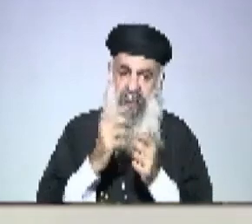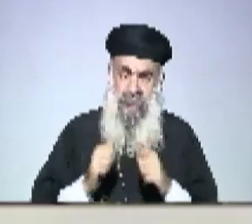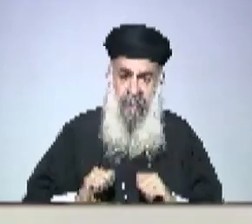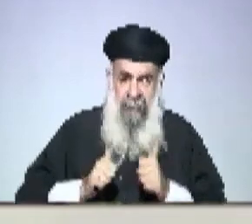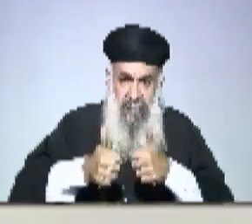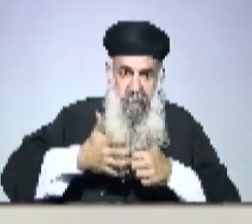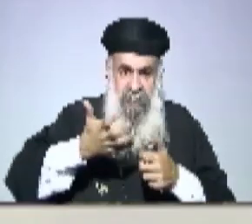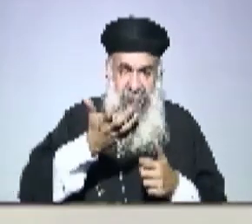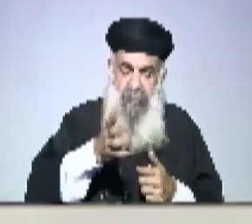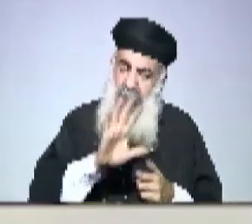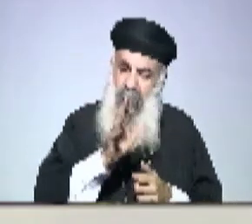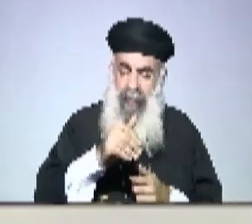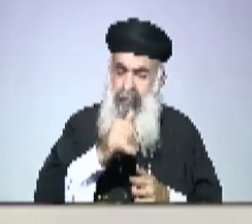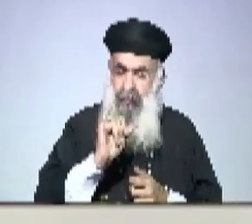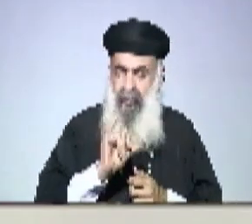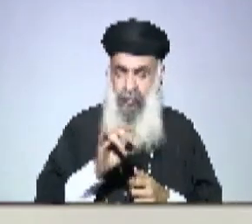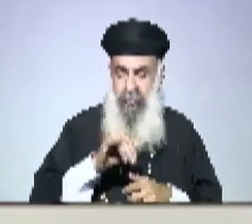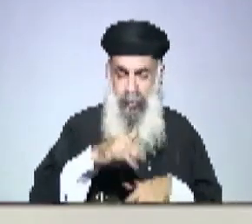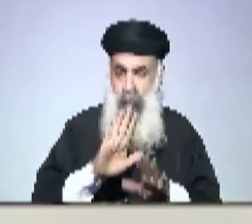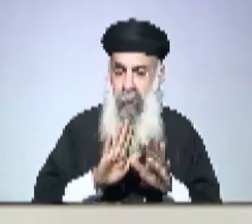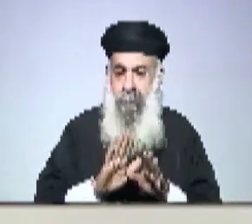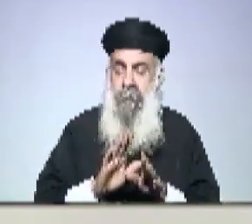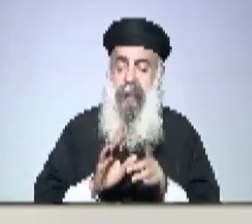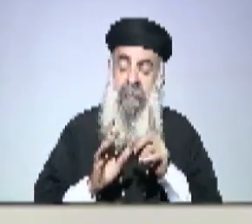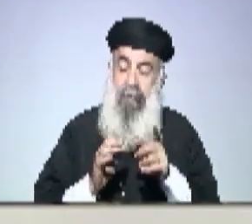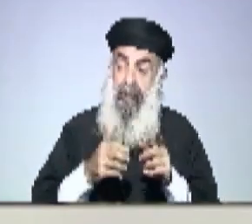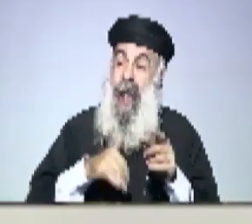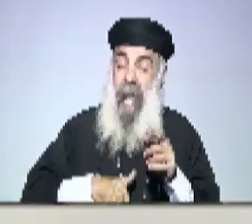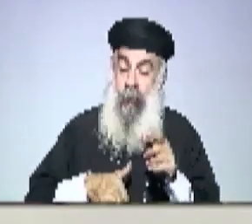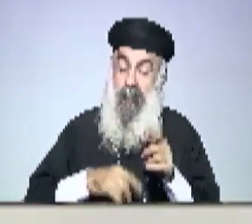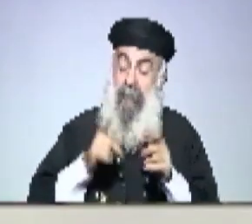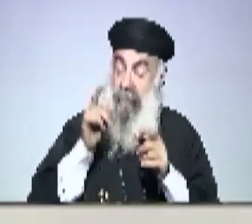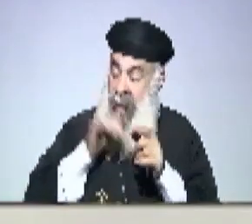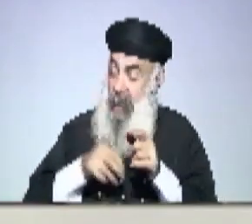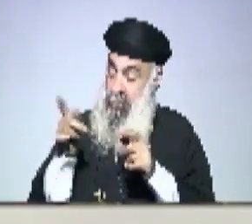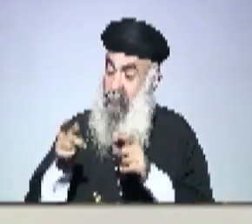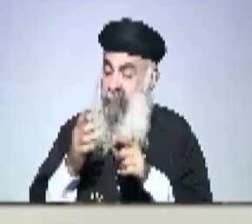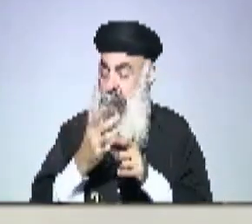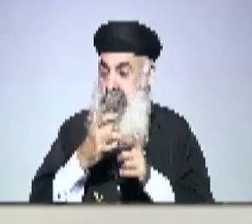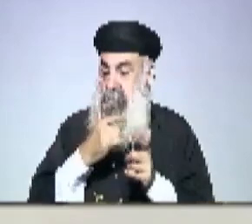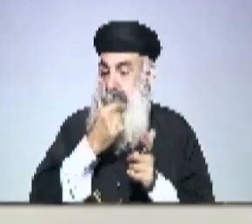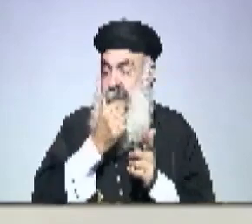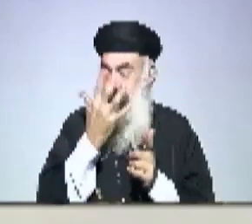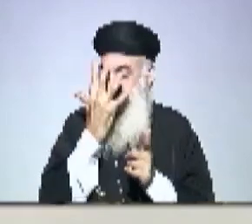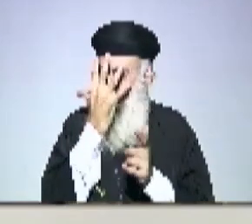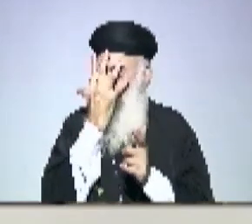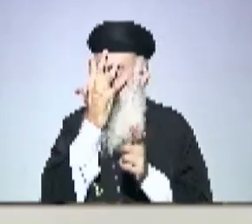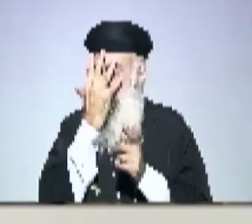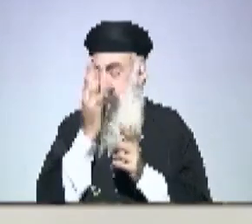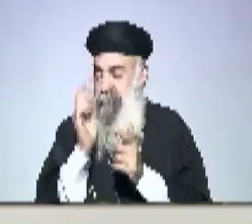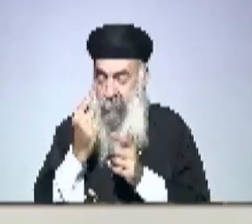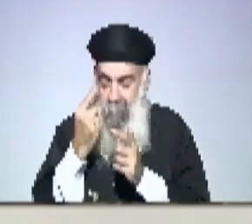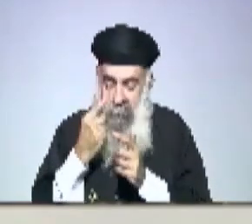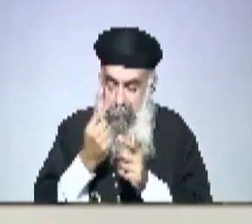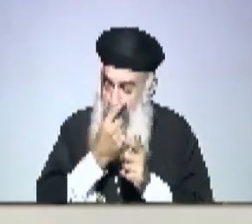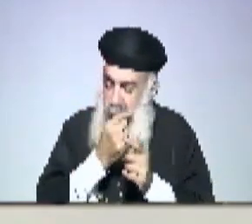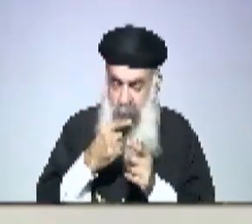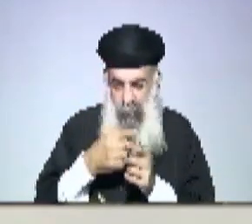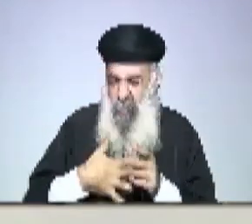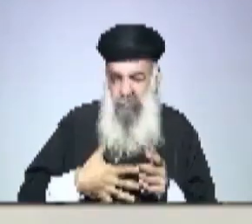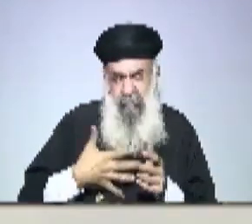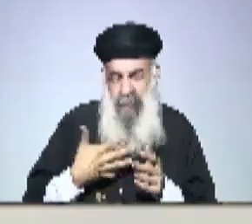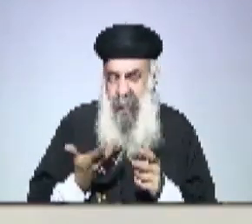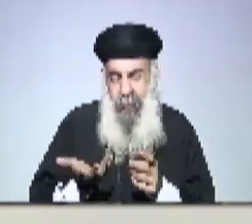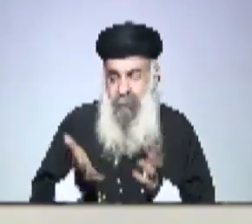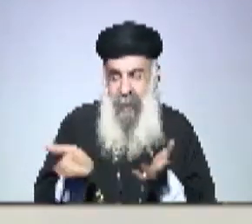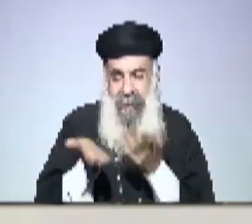يطلبوا بقوا مش محتاجين لكن المحتاجين بالحقيقه تلاقيها خجلانه وتبكي وتقول انا مش عايزه اخد حاجه